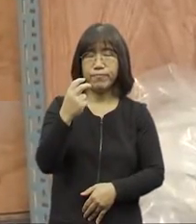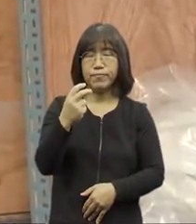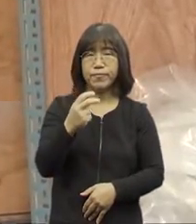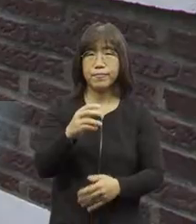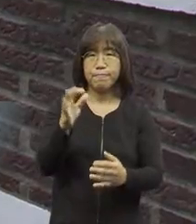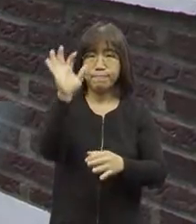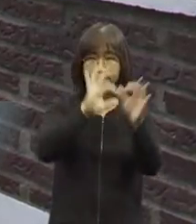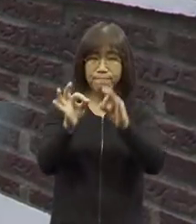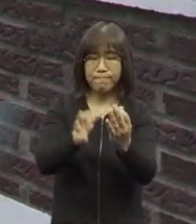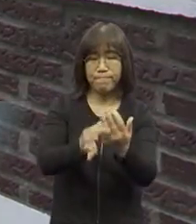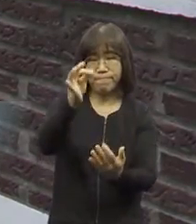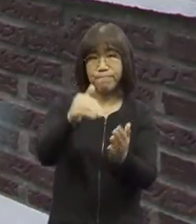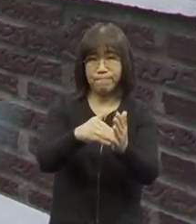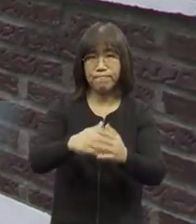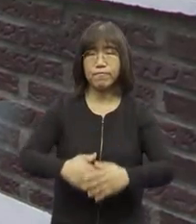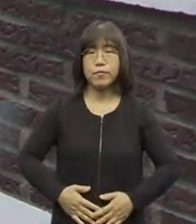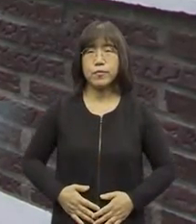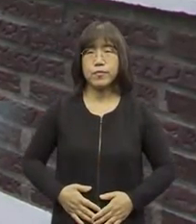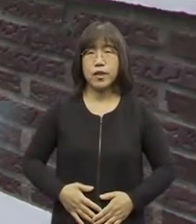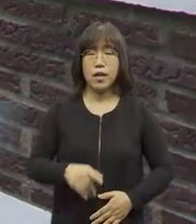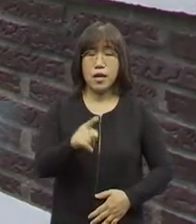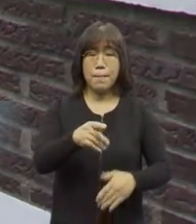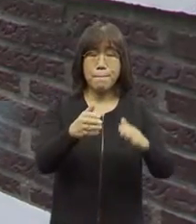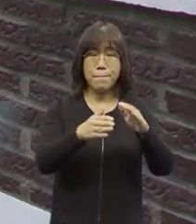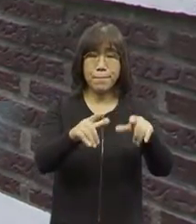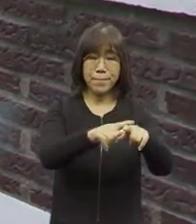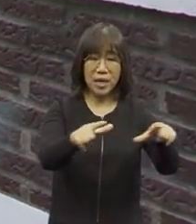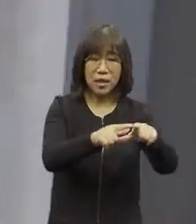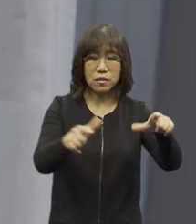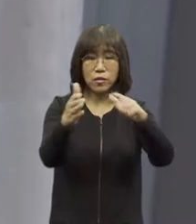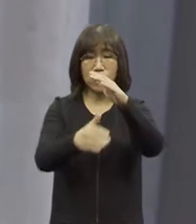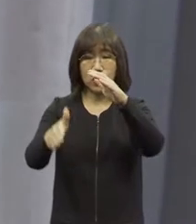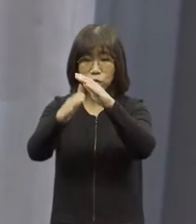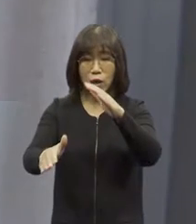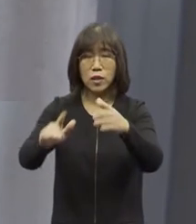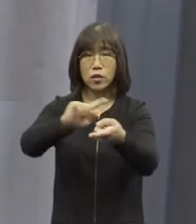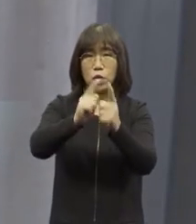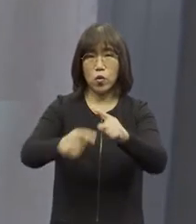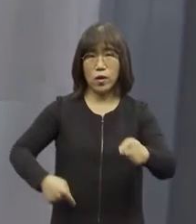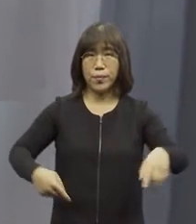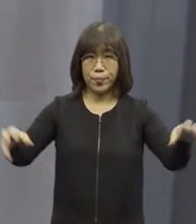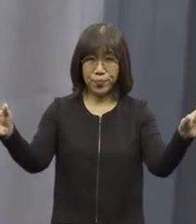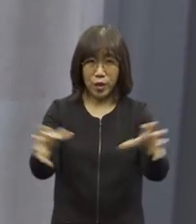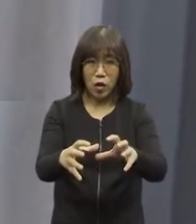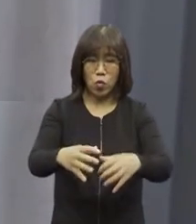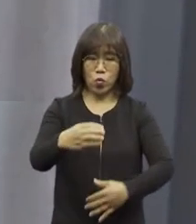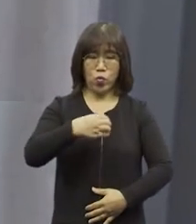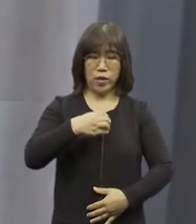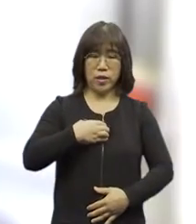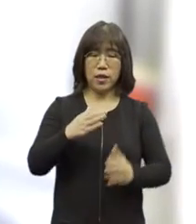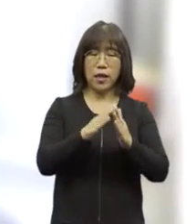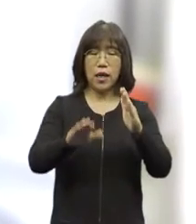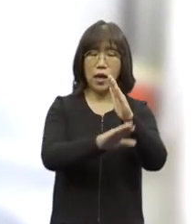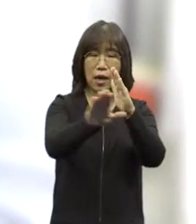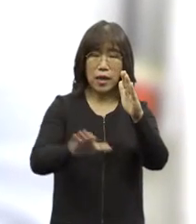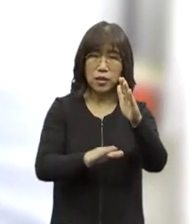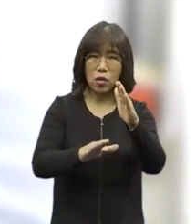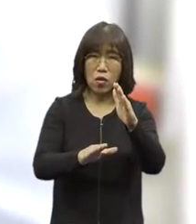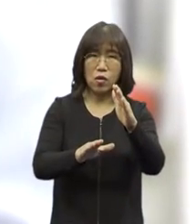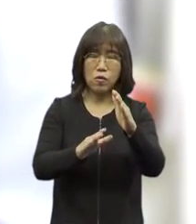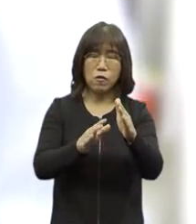구축했습니다. 한파에 취약한 소외 계층을 위해 민관 협력을 강화하고 위기 가구를 집중적으로